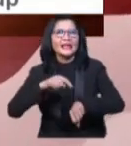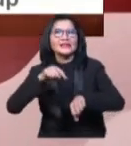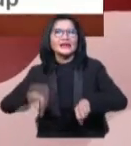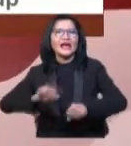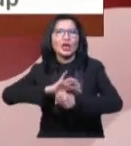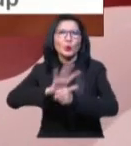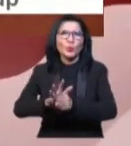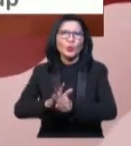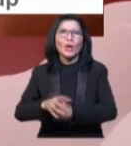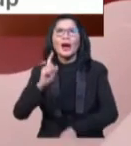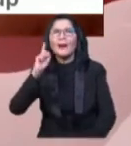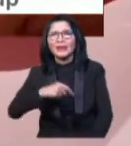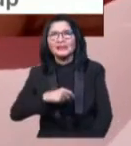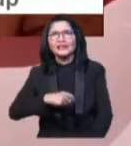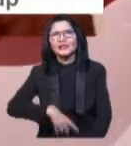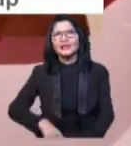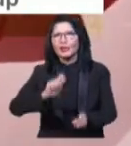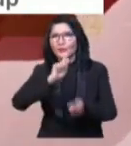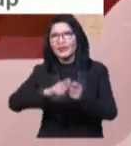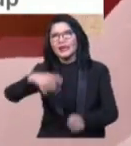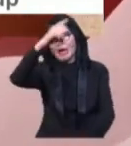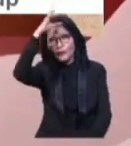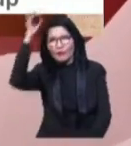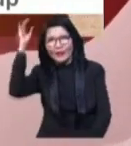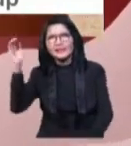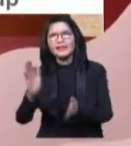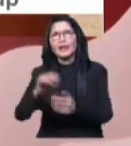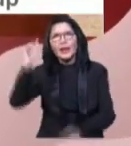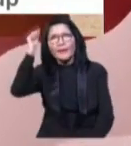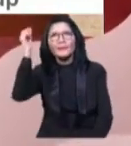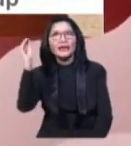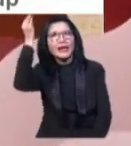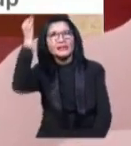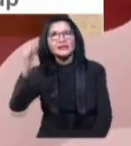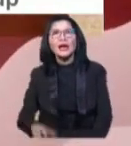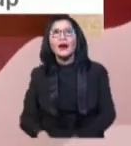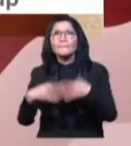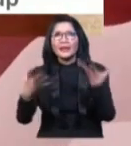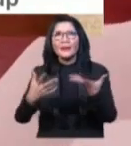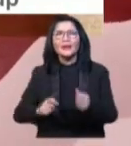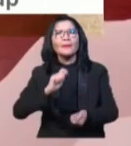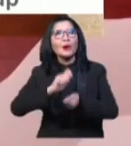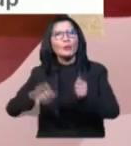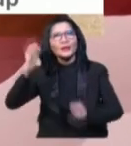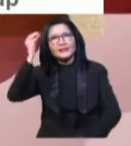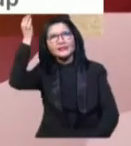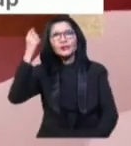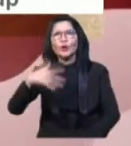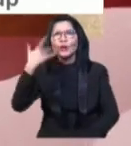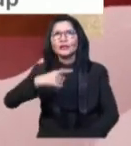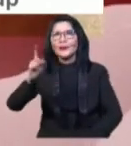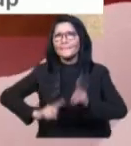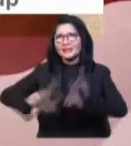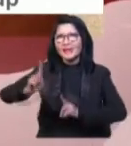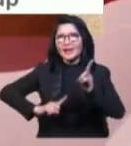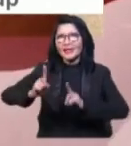ini pasti dengan terus berinovasi dan berkreasi. Bagaimana Anda terus menggali kreativitas untuk tetap berkompetisi di masa